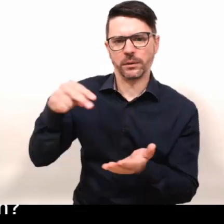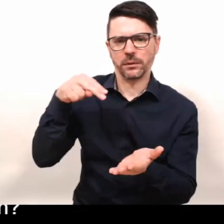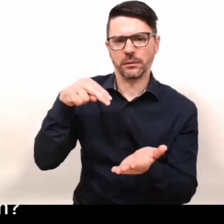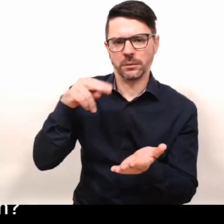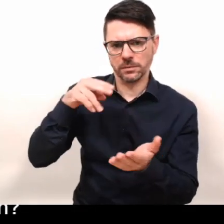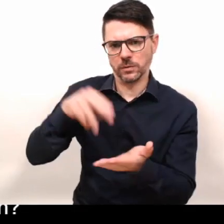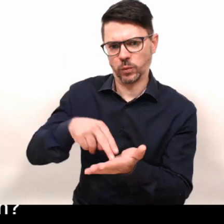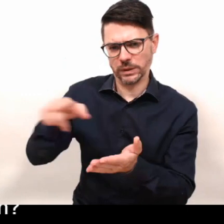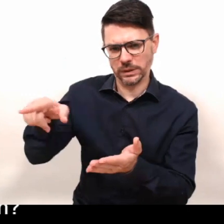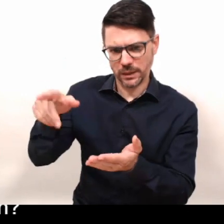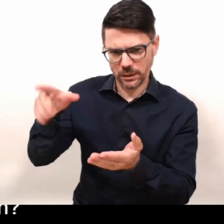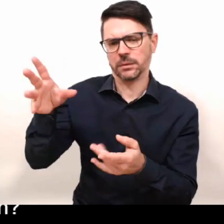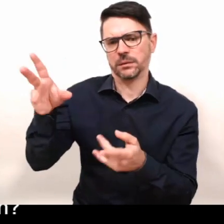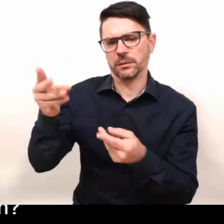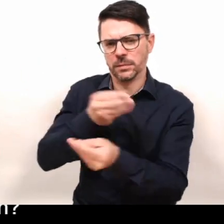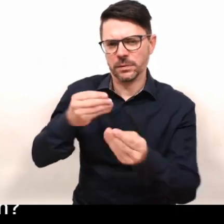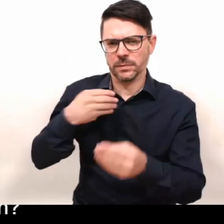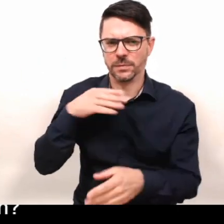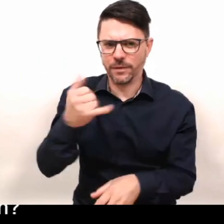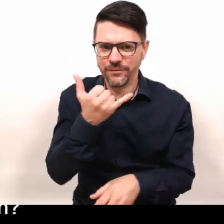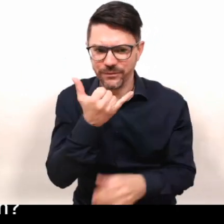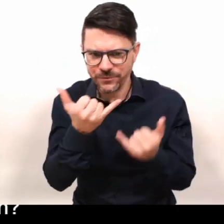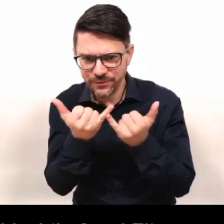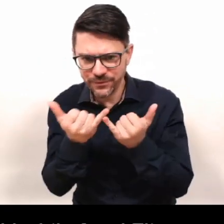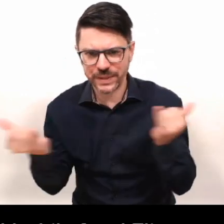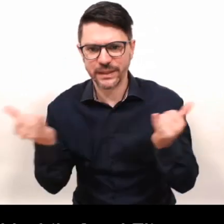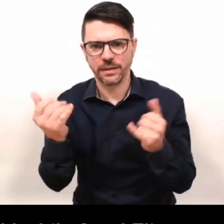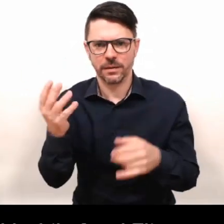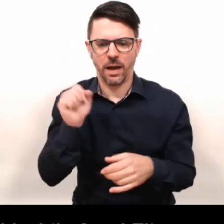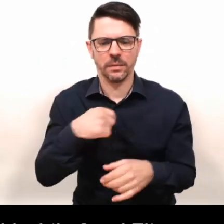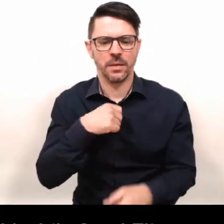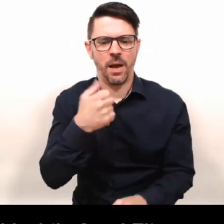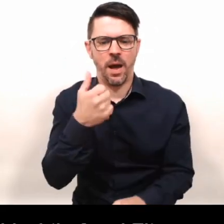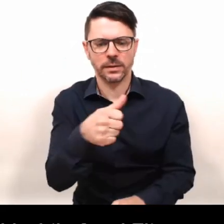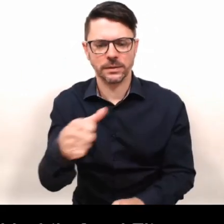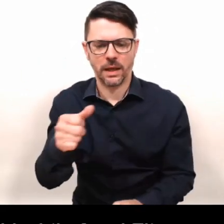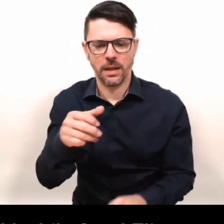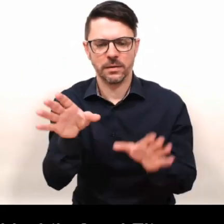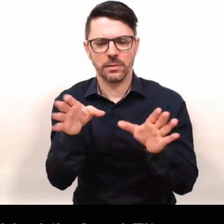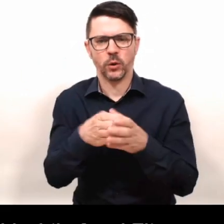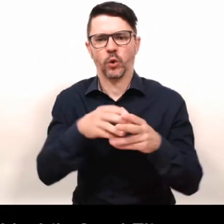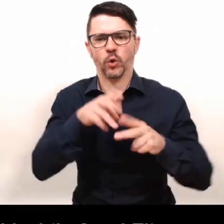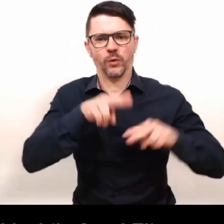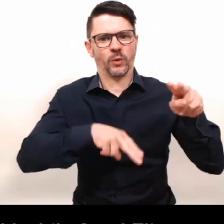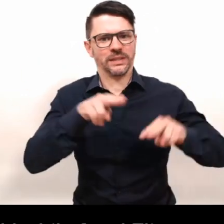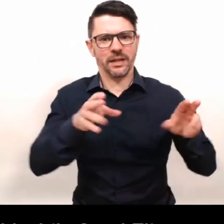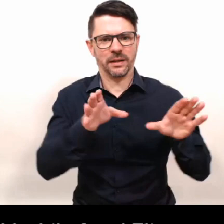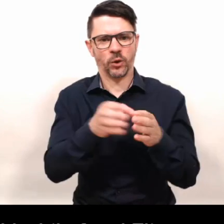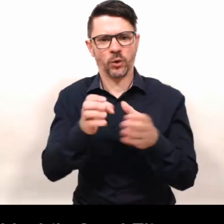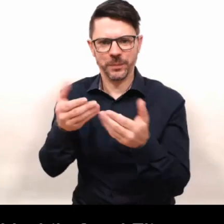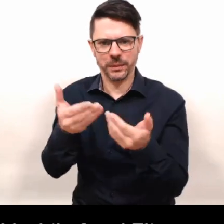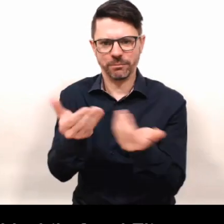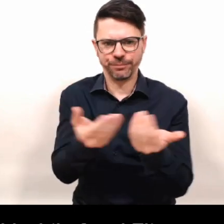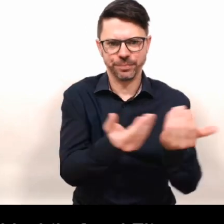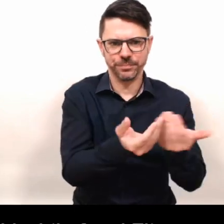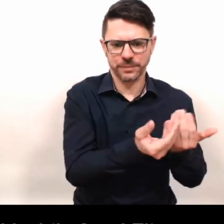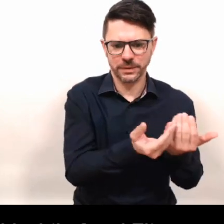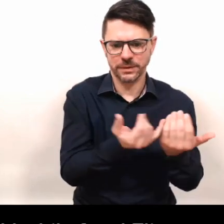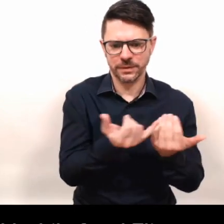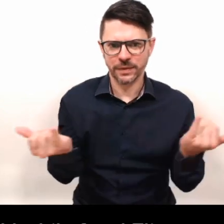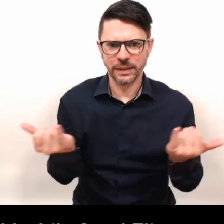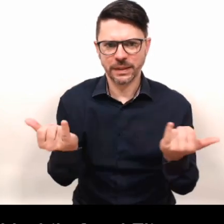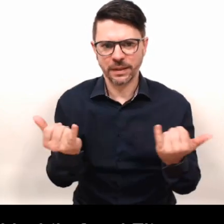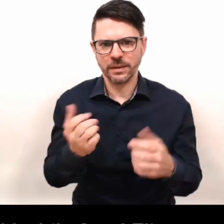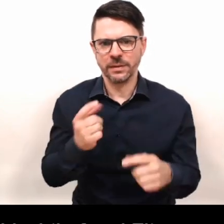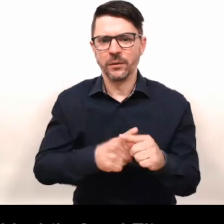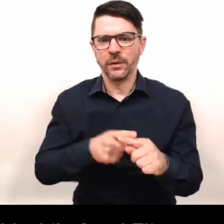Gedanke ist natürlich, wie trenne ich unterschiedliche Gruppen? Eins der Probleme ist, so wie wir es ja auch in München gesehen haben, ist, sie haben einen Teil der